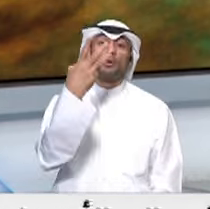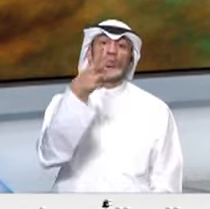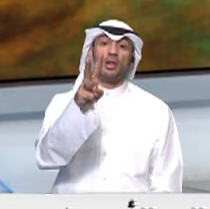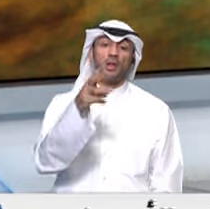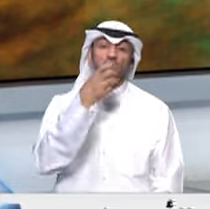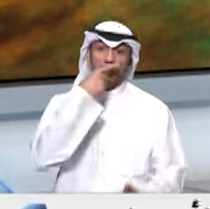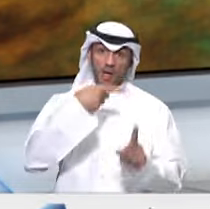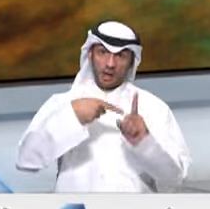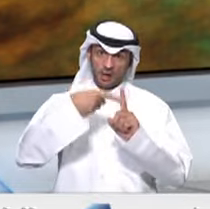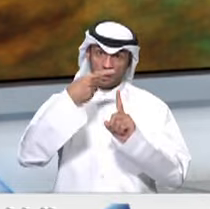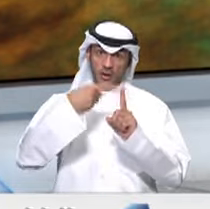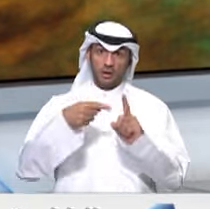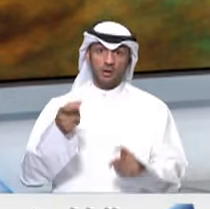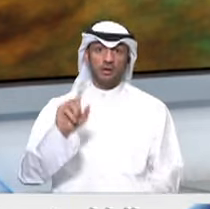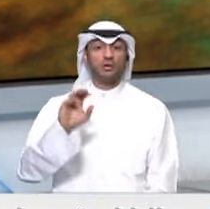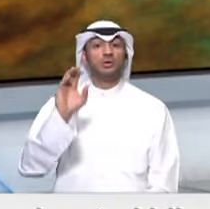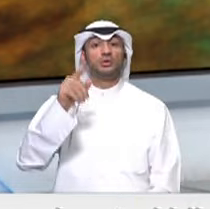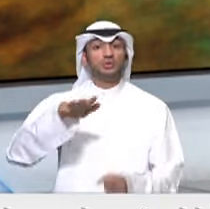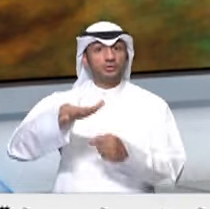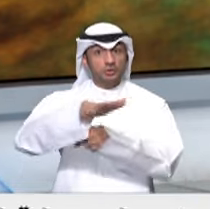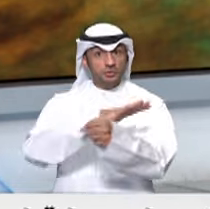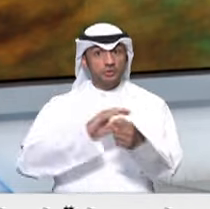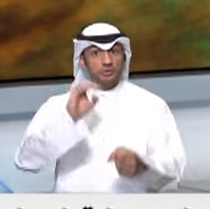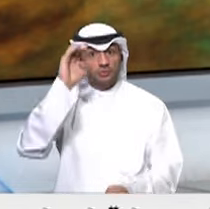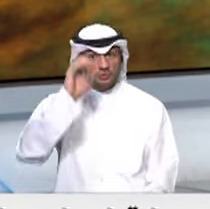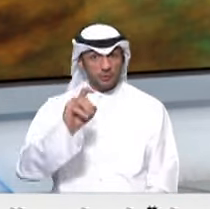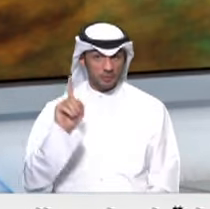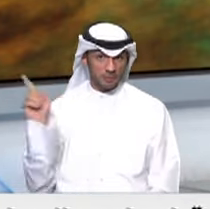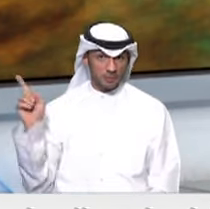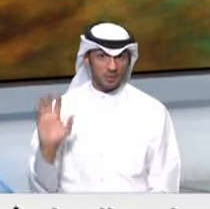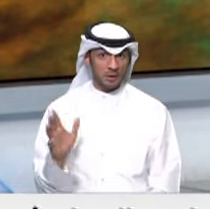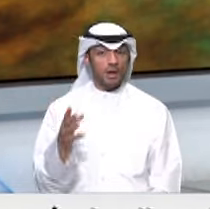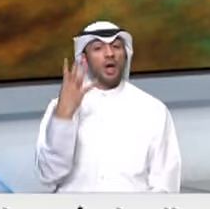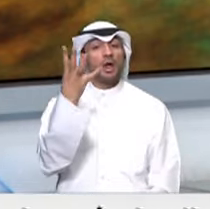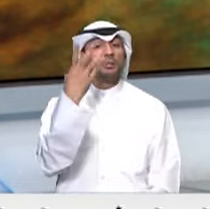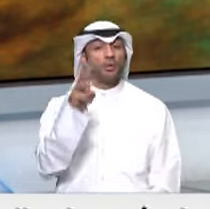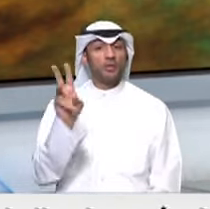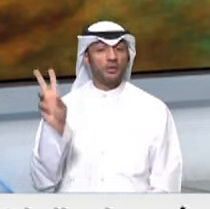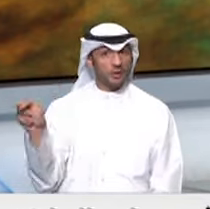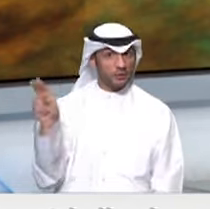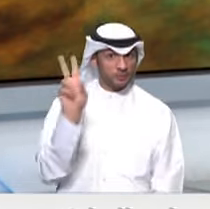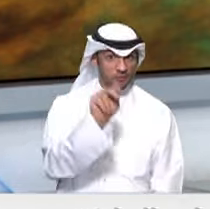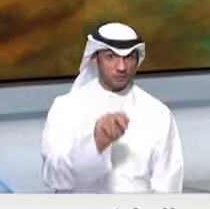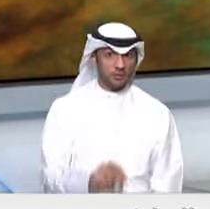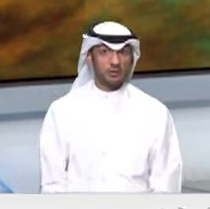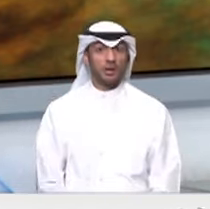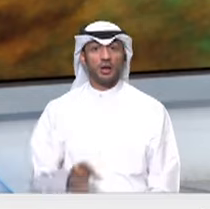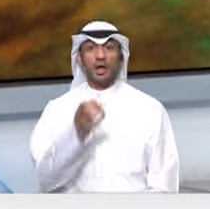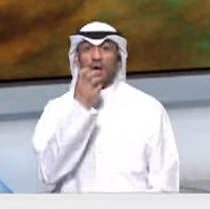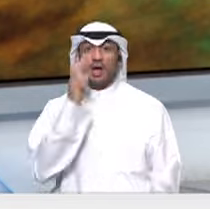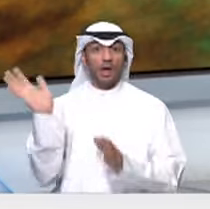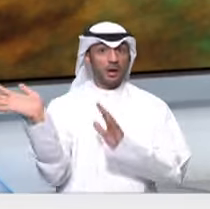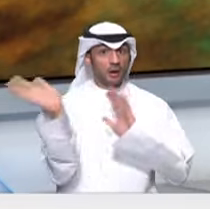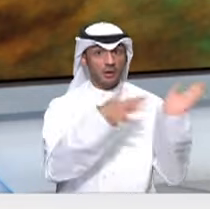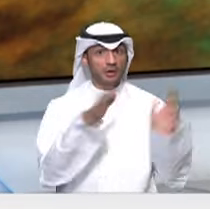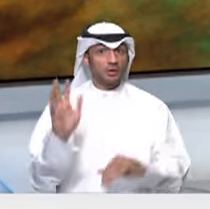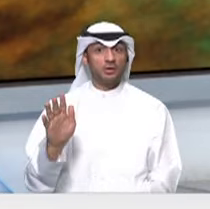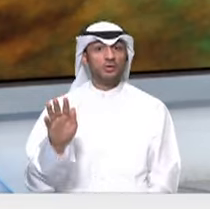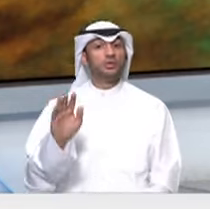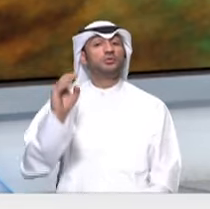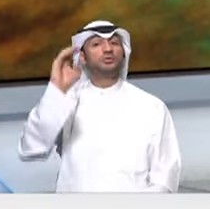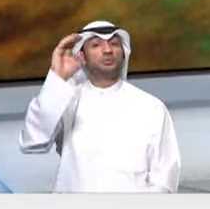درجة مئوية، جزرنا الجنوبية قارو كبر بالمرادم كذلك 34 درجة مئوية، مع استمرار الرياح الجنوبية